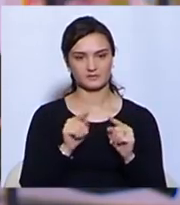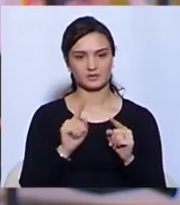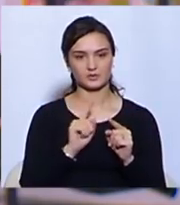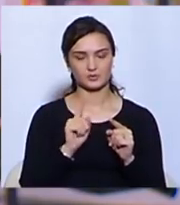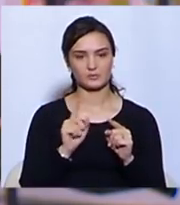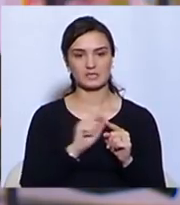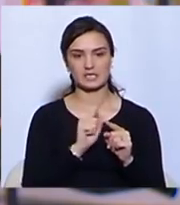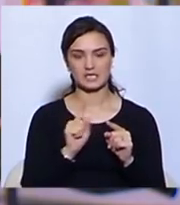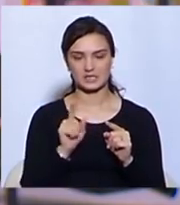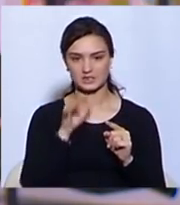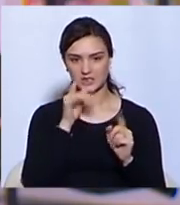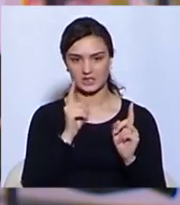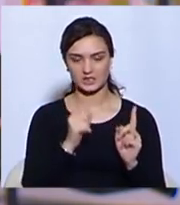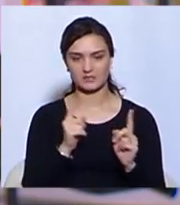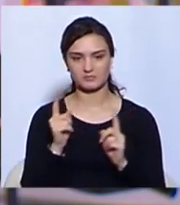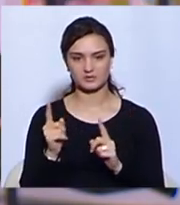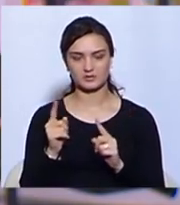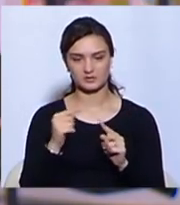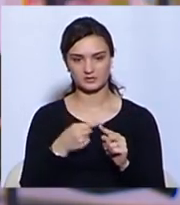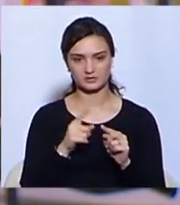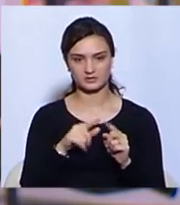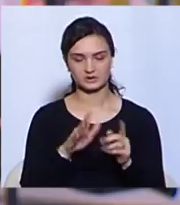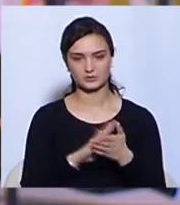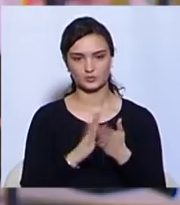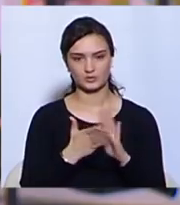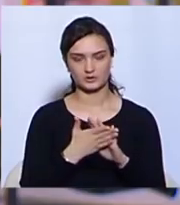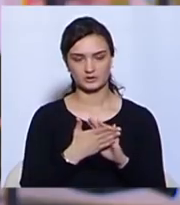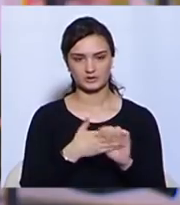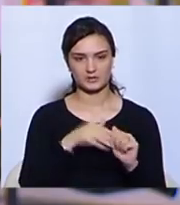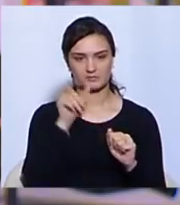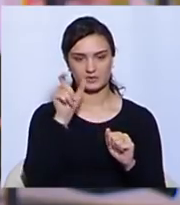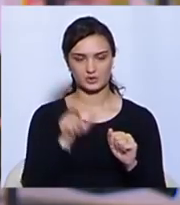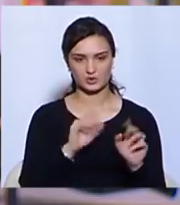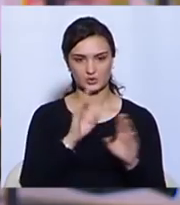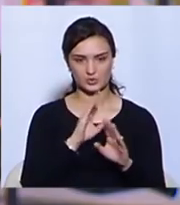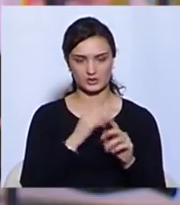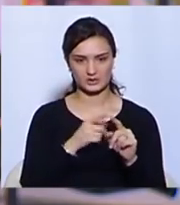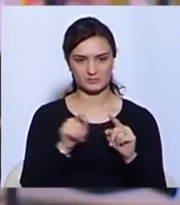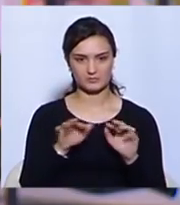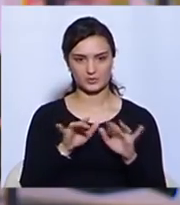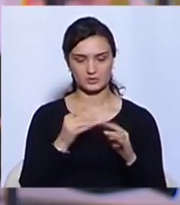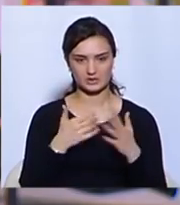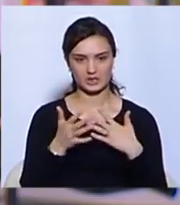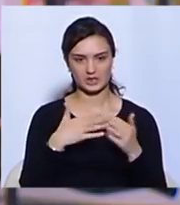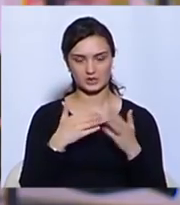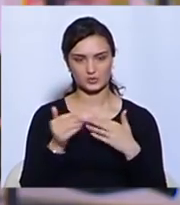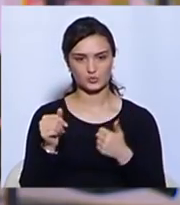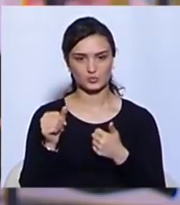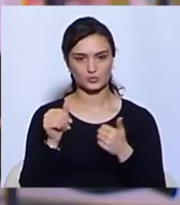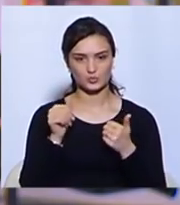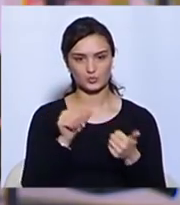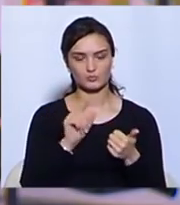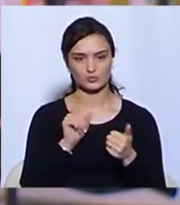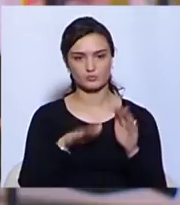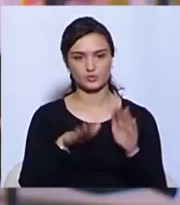რომ რაღაცა ეტაპზე სიტუაცია, ფიზიოლოგია, განლევის პროცესი ხელს უწყობს, რომ